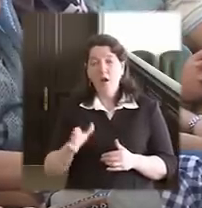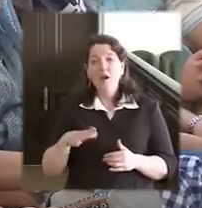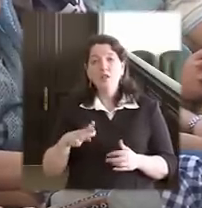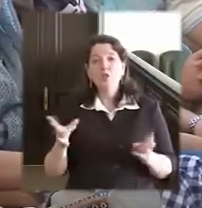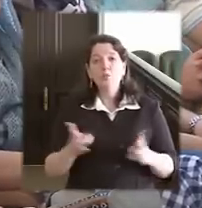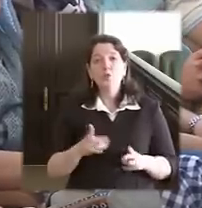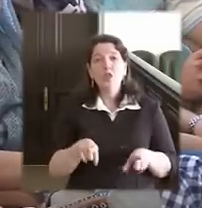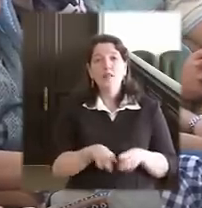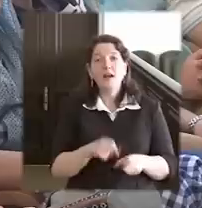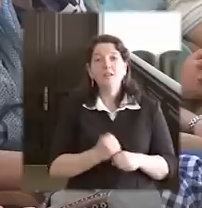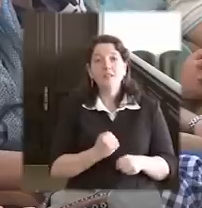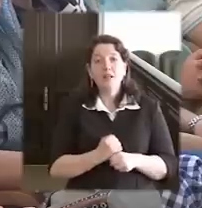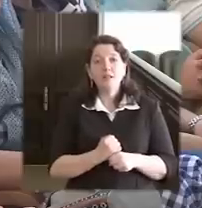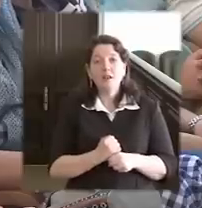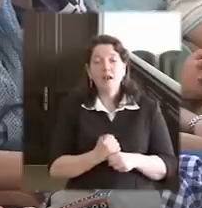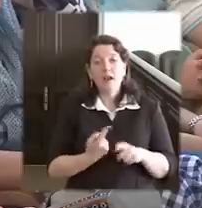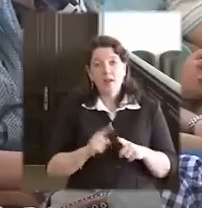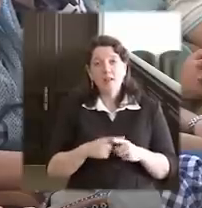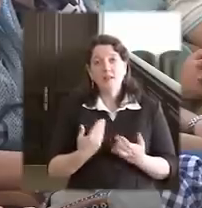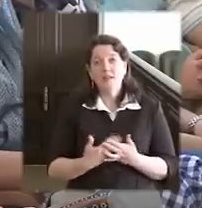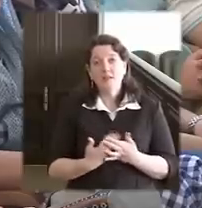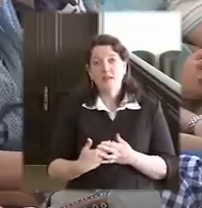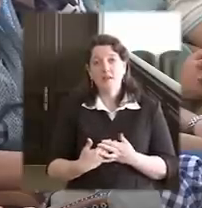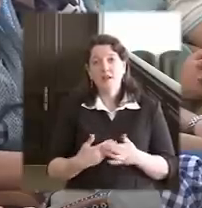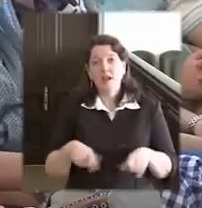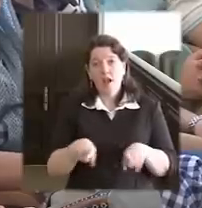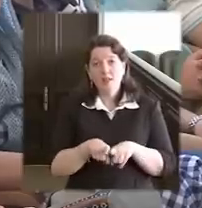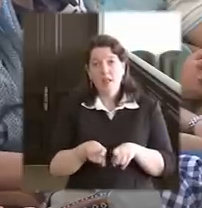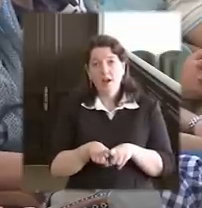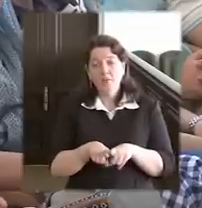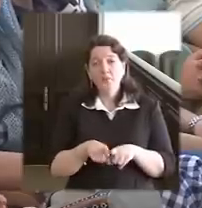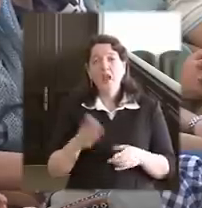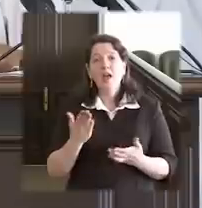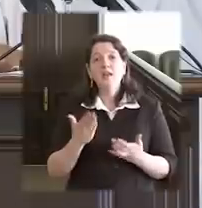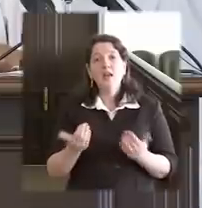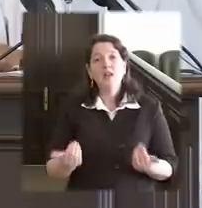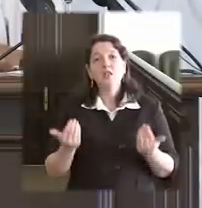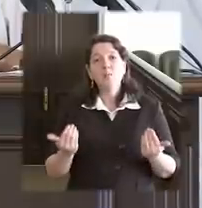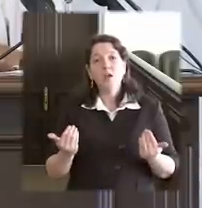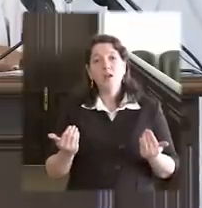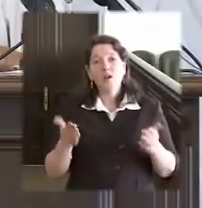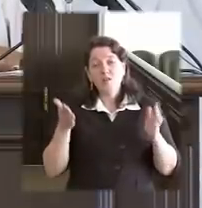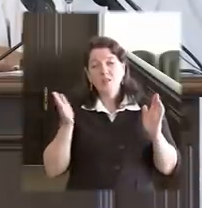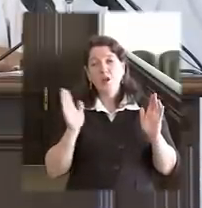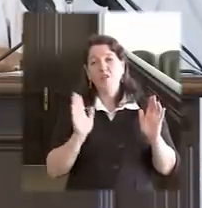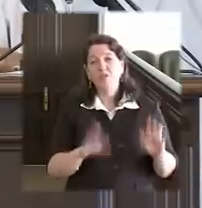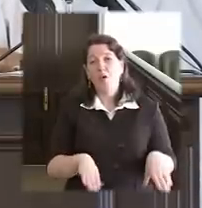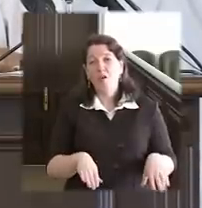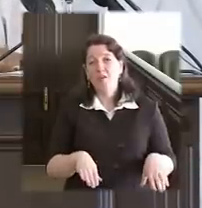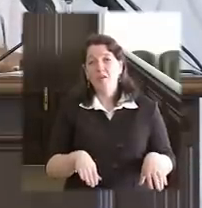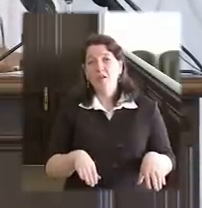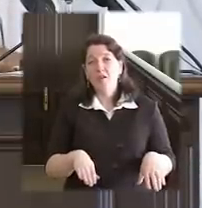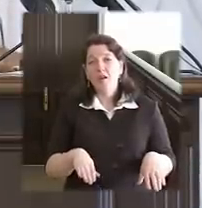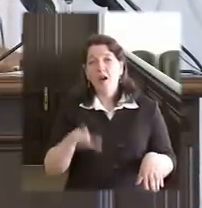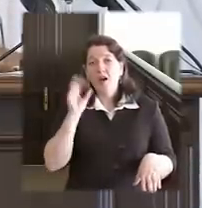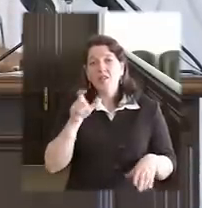Это равносильно. Тем более, говорят, а теперь все равно. Теперь все равно. Наткнувшись на